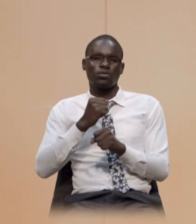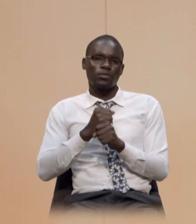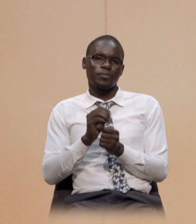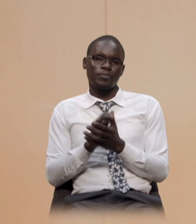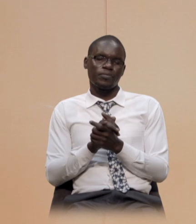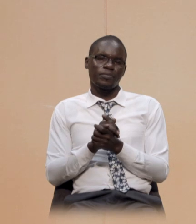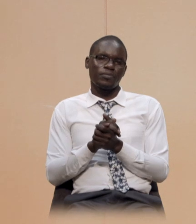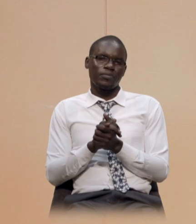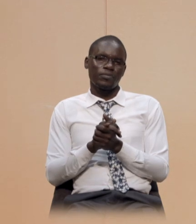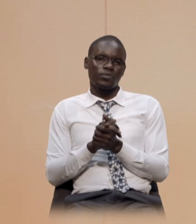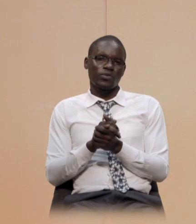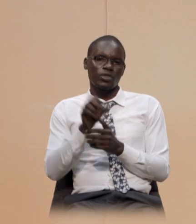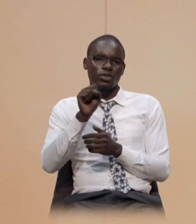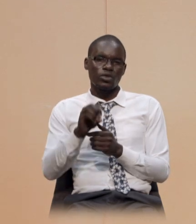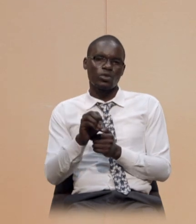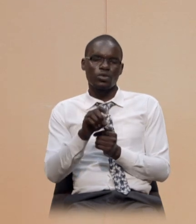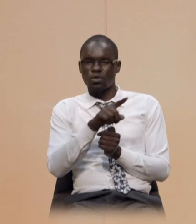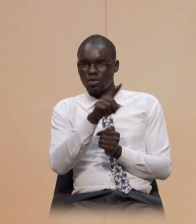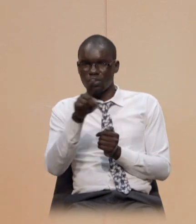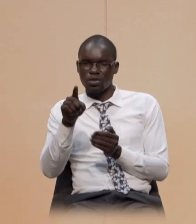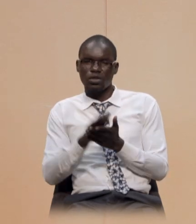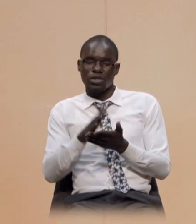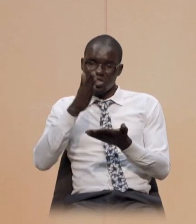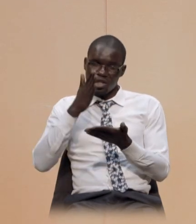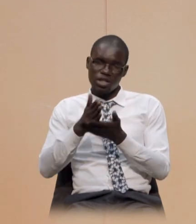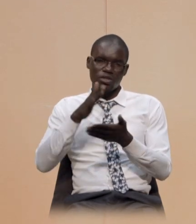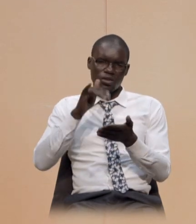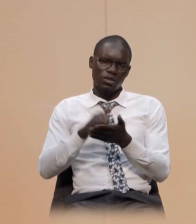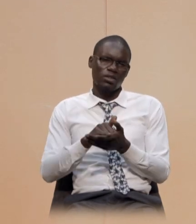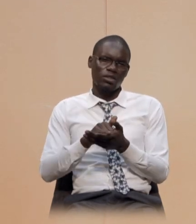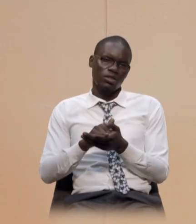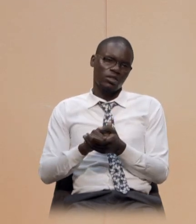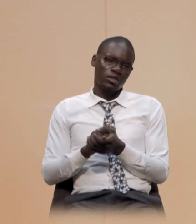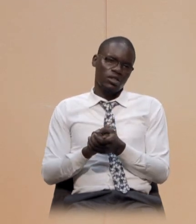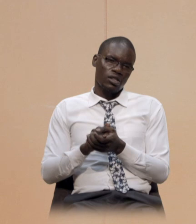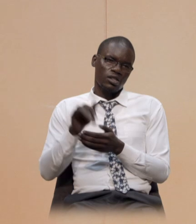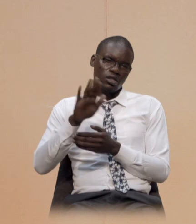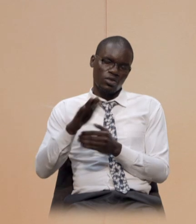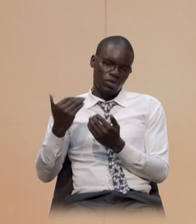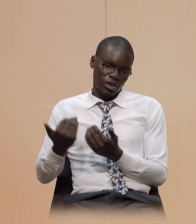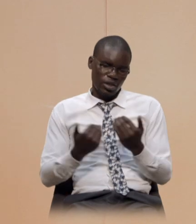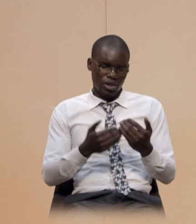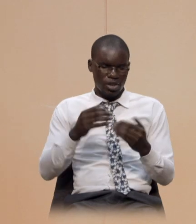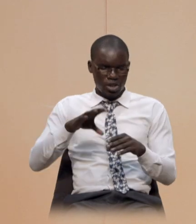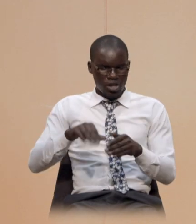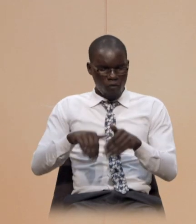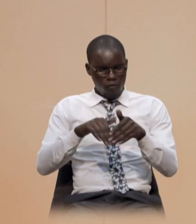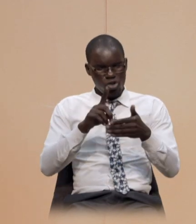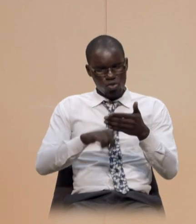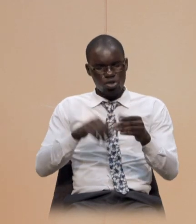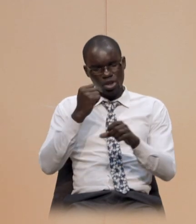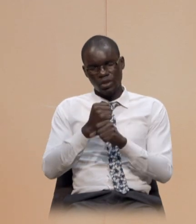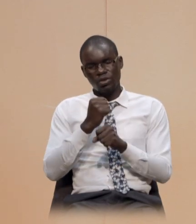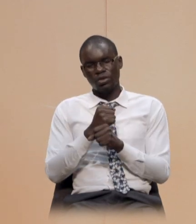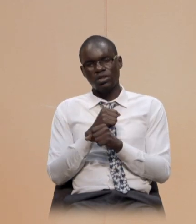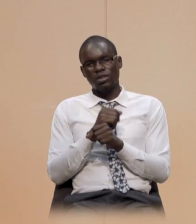tunayotenda. Na kwa hivyo wewe hakikisha kwamba watoto wanafuata mfano wako. Wewe